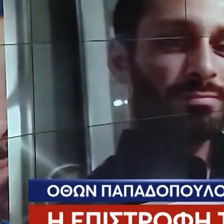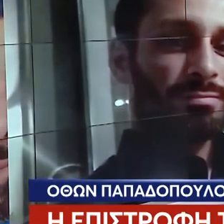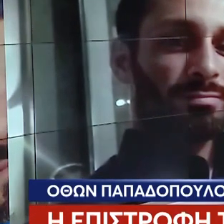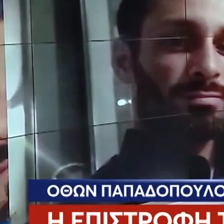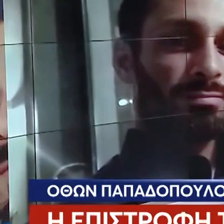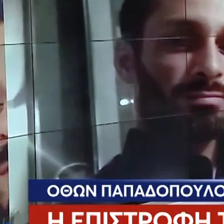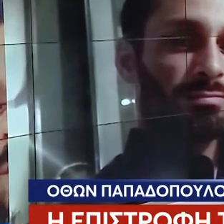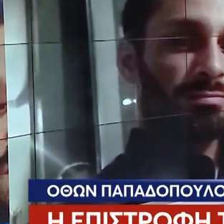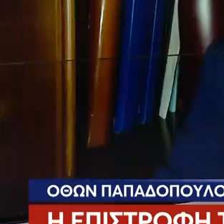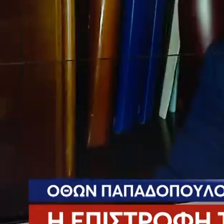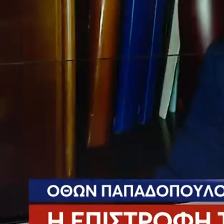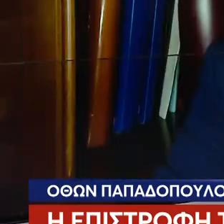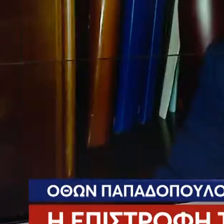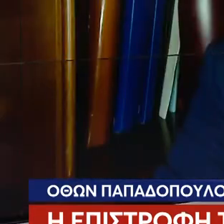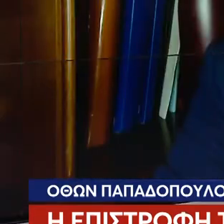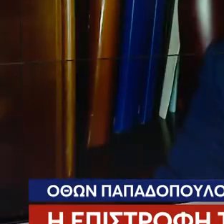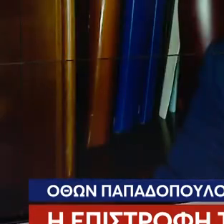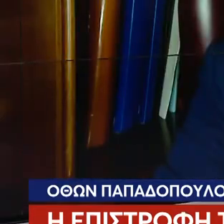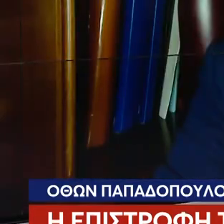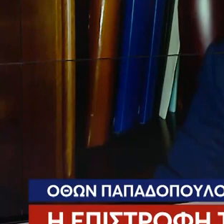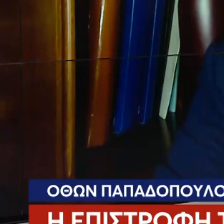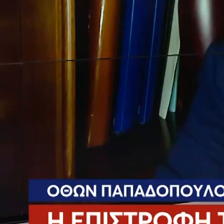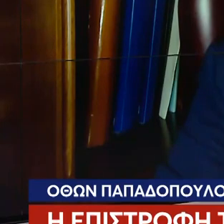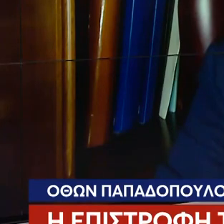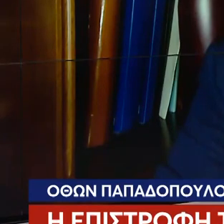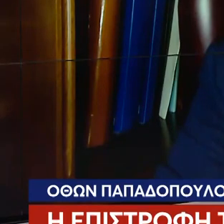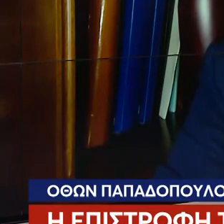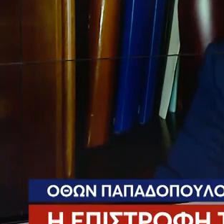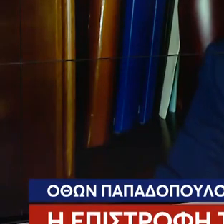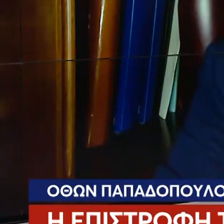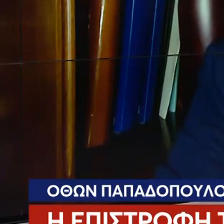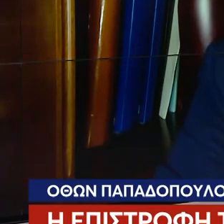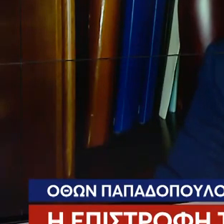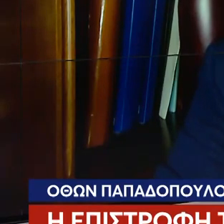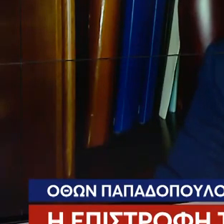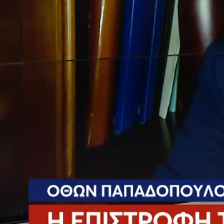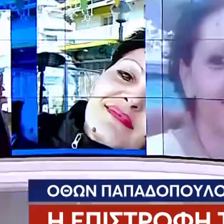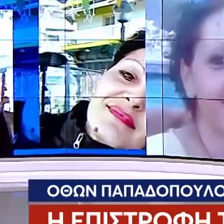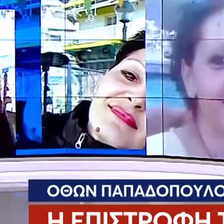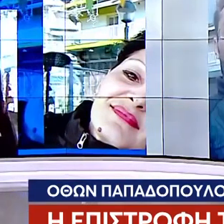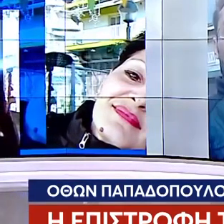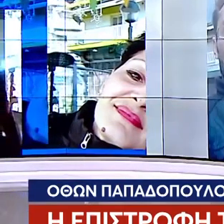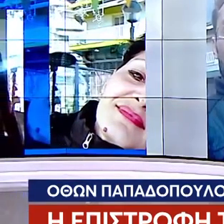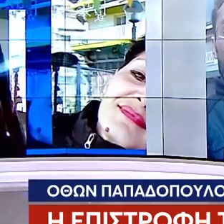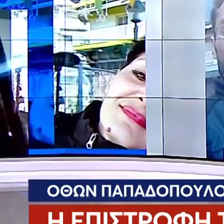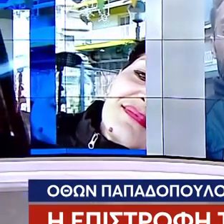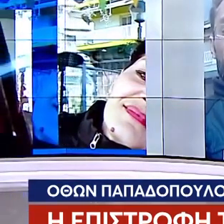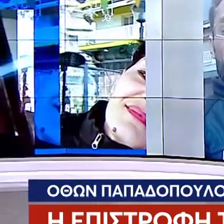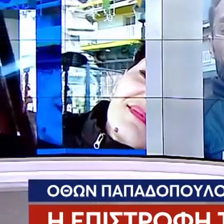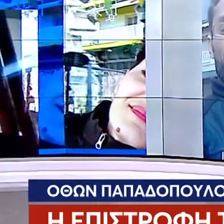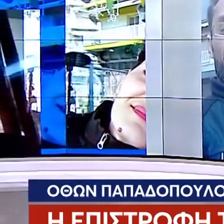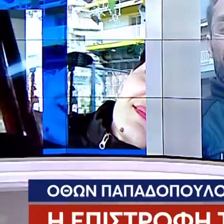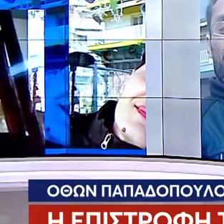Ήταν υποχρεωτικό βάσει της διαδικασίας να δώσει μια προανακριτική απολογία. Έπεται περαιτέρω έρευνα της υπόθεσης.